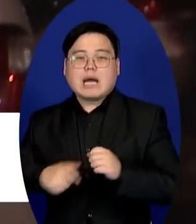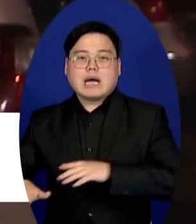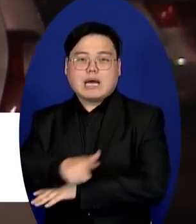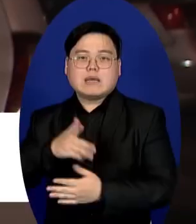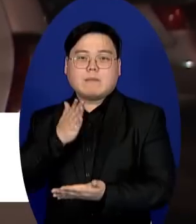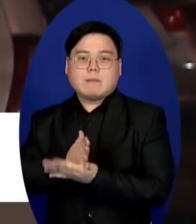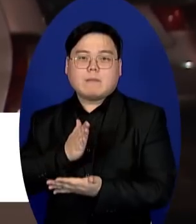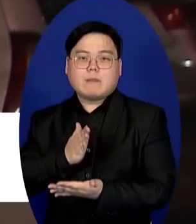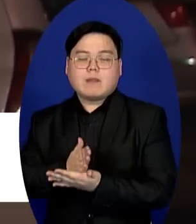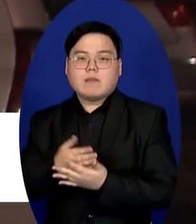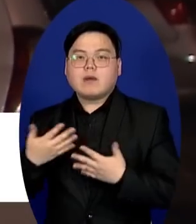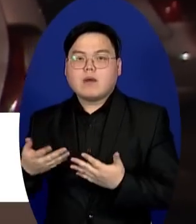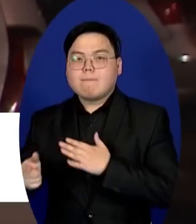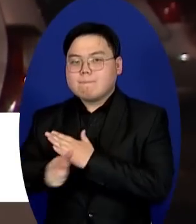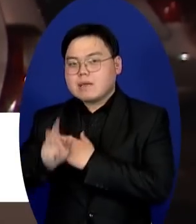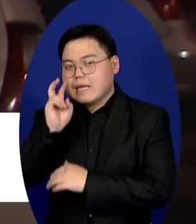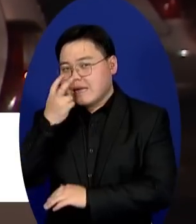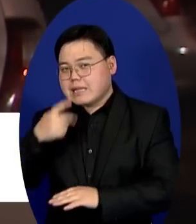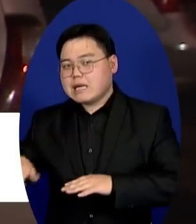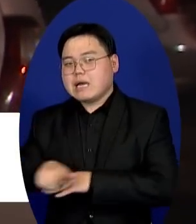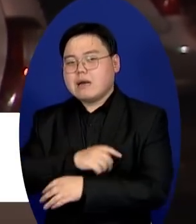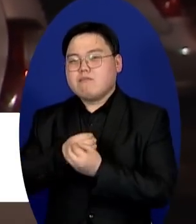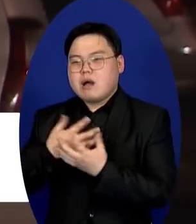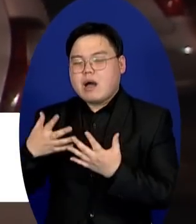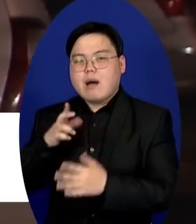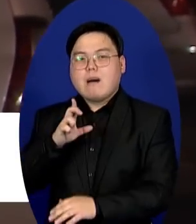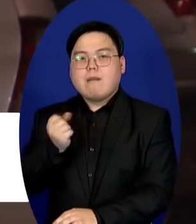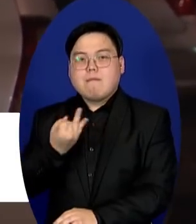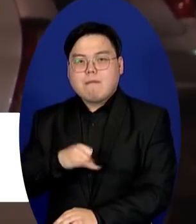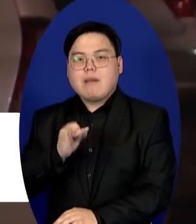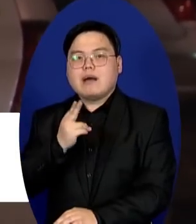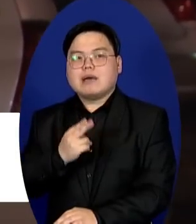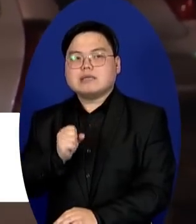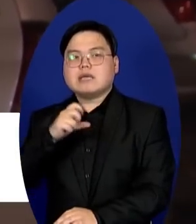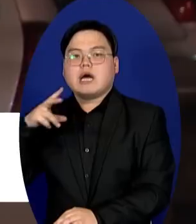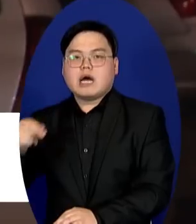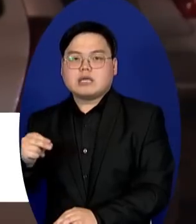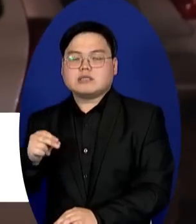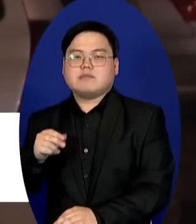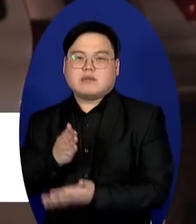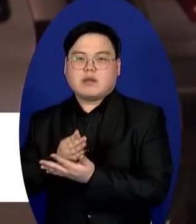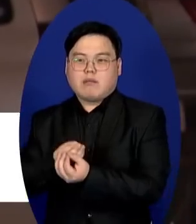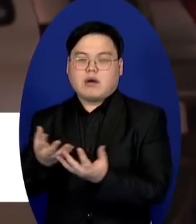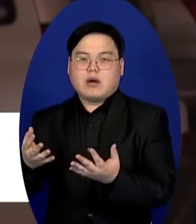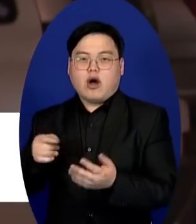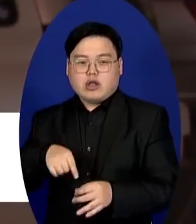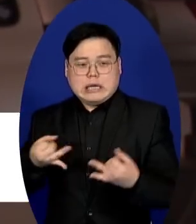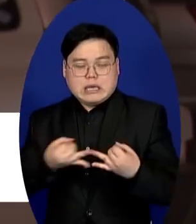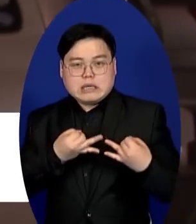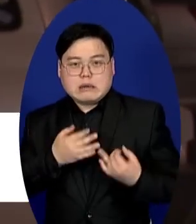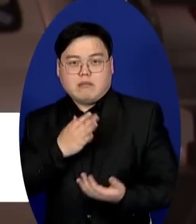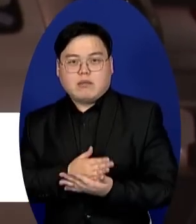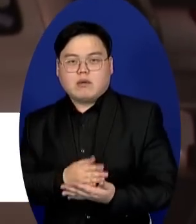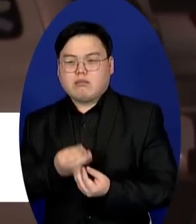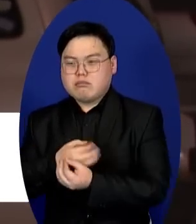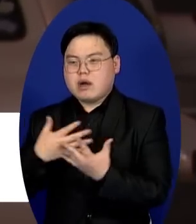шүү дээ. Тэгээд дээр нь мэргэжлийн хяналтын газар гэж зөндөө олон байцагч. Тэгээд одоо энэ орчин үед бүх юм цахимжтсан байх чинь мэргэжлийн хяналтын тийм